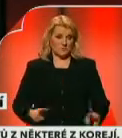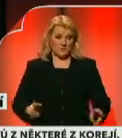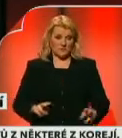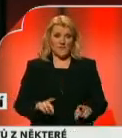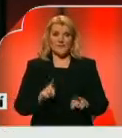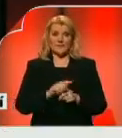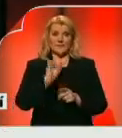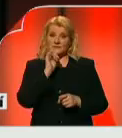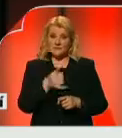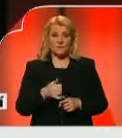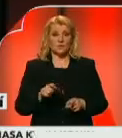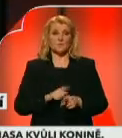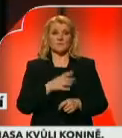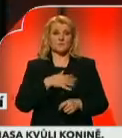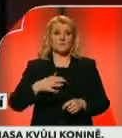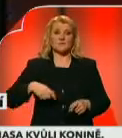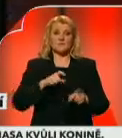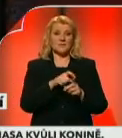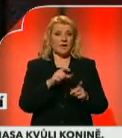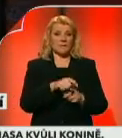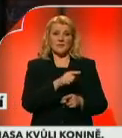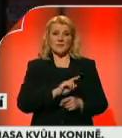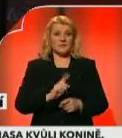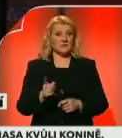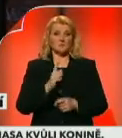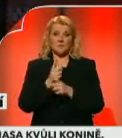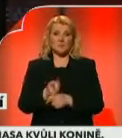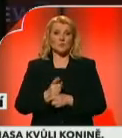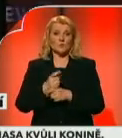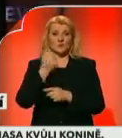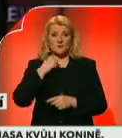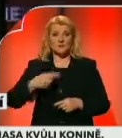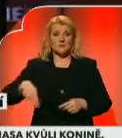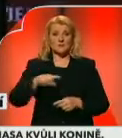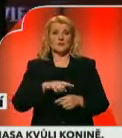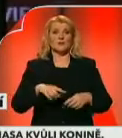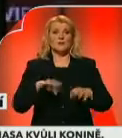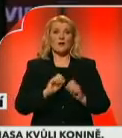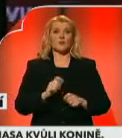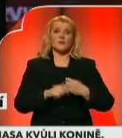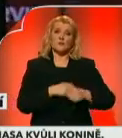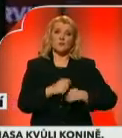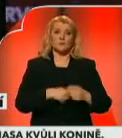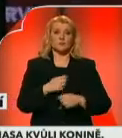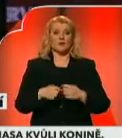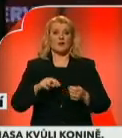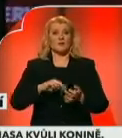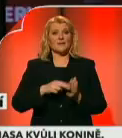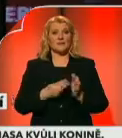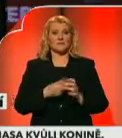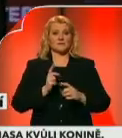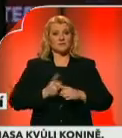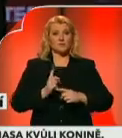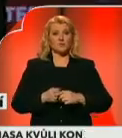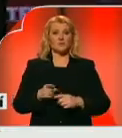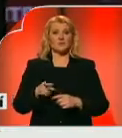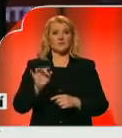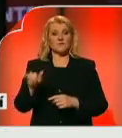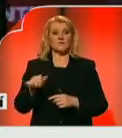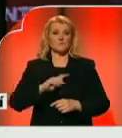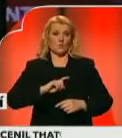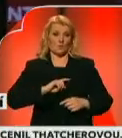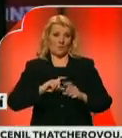ani ministr Drábek, totiž nemohl nutit žádného občana v této zemi, aby si zřizoval technický účet u soukromé